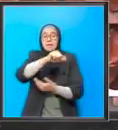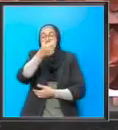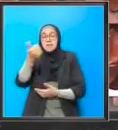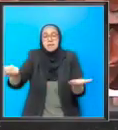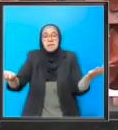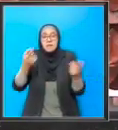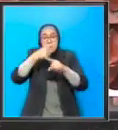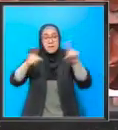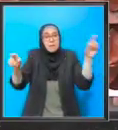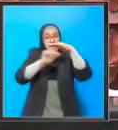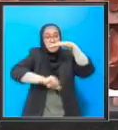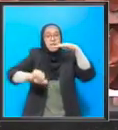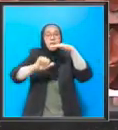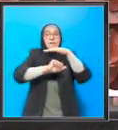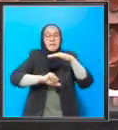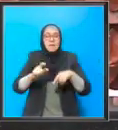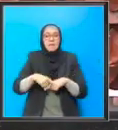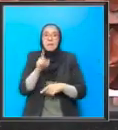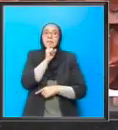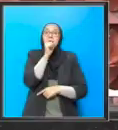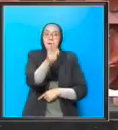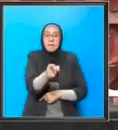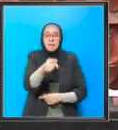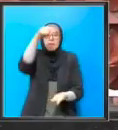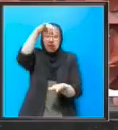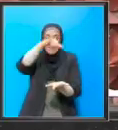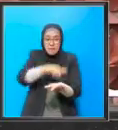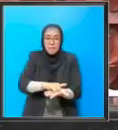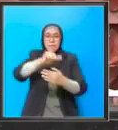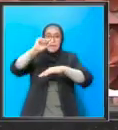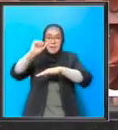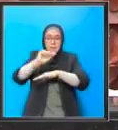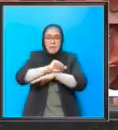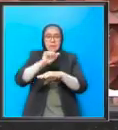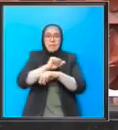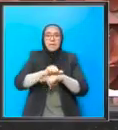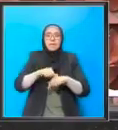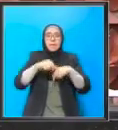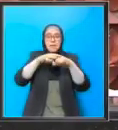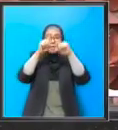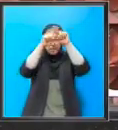pada asasnya hakikatnya itulah amalan dan konvensional